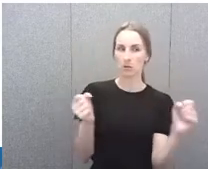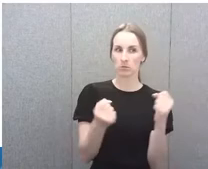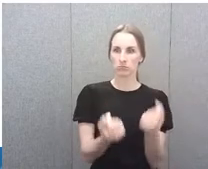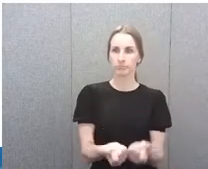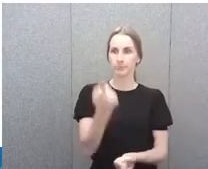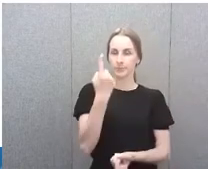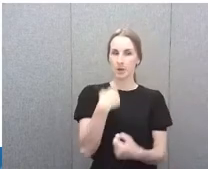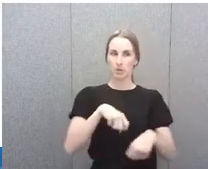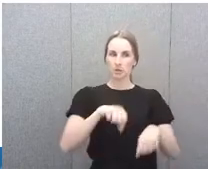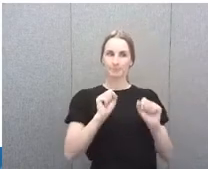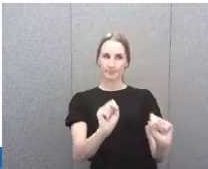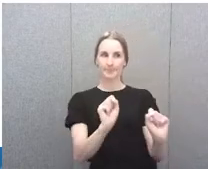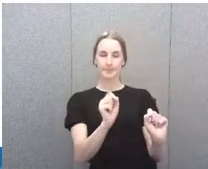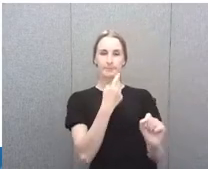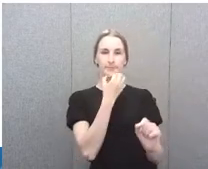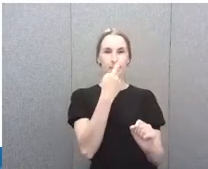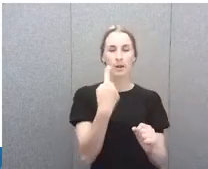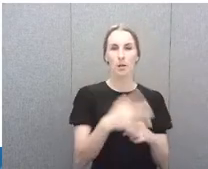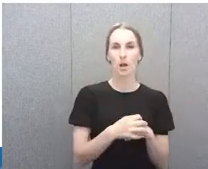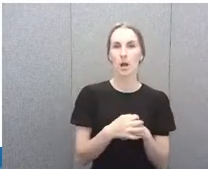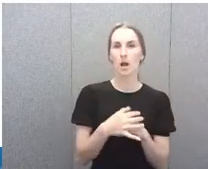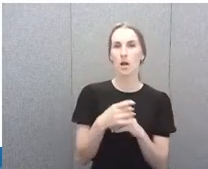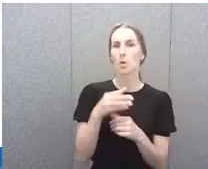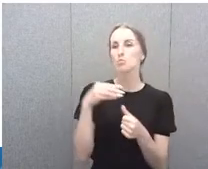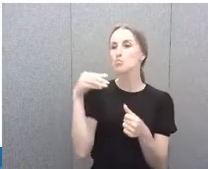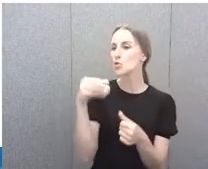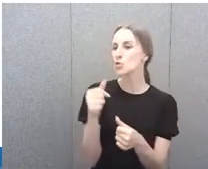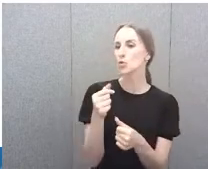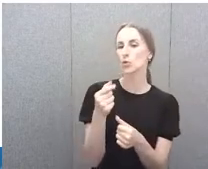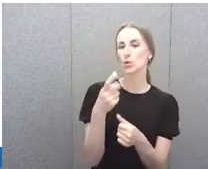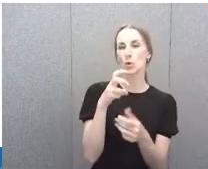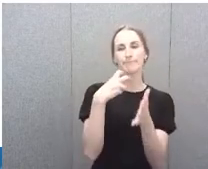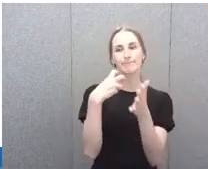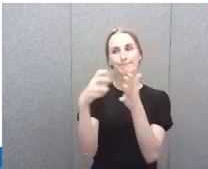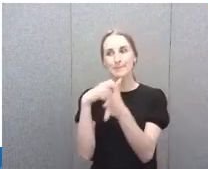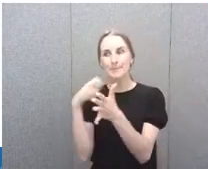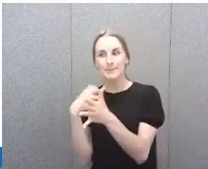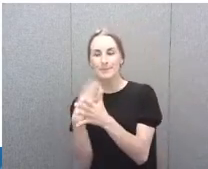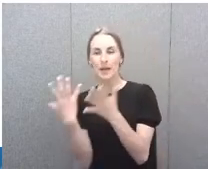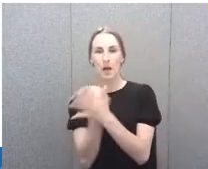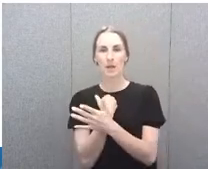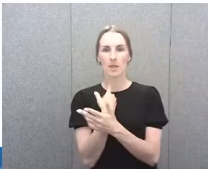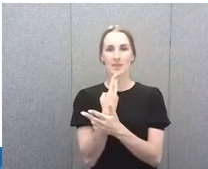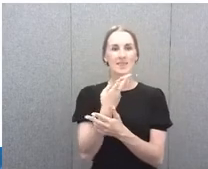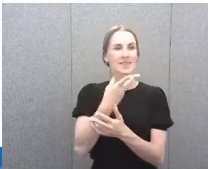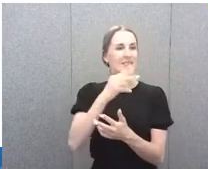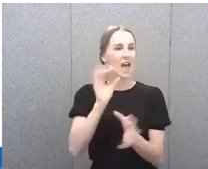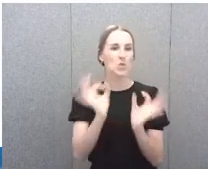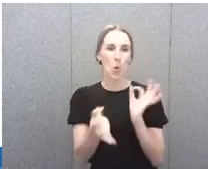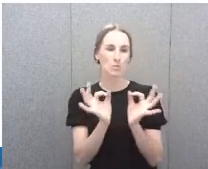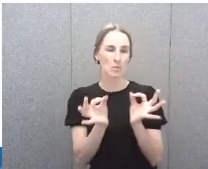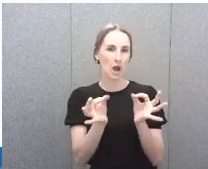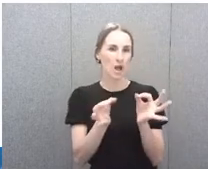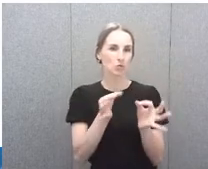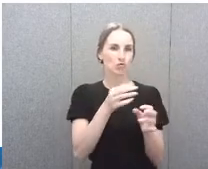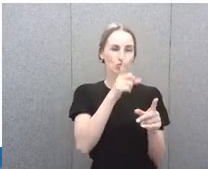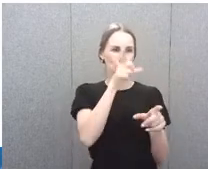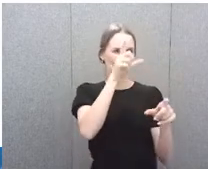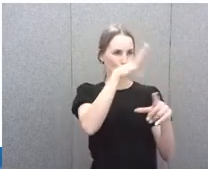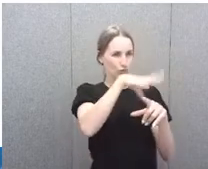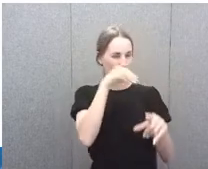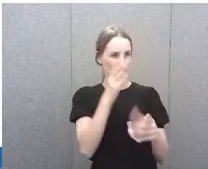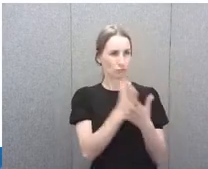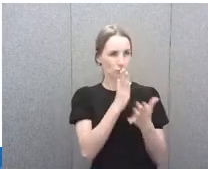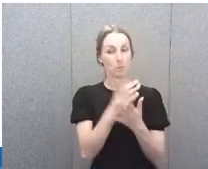ВК», «Дети дождя», и они сделали огромную работу, которая помогла мне осмелиться и говорить об этом. И что